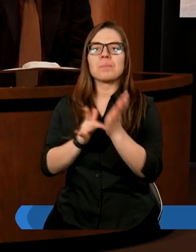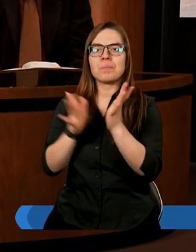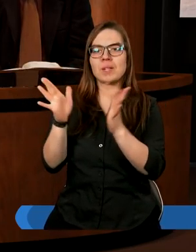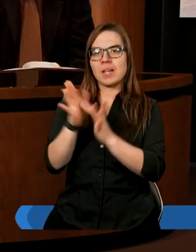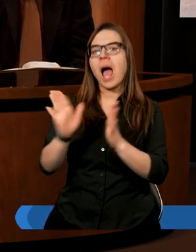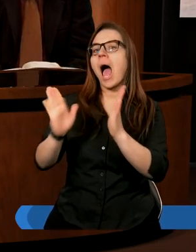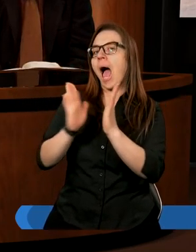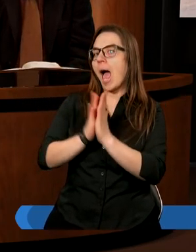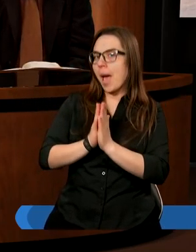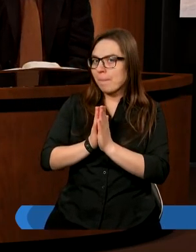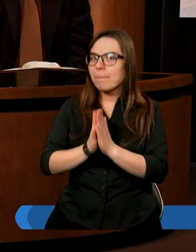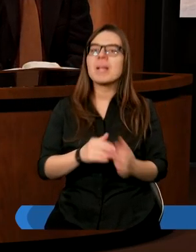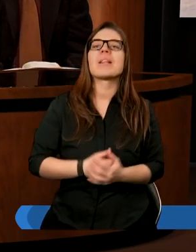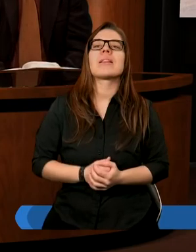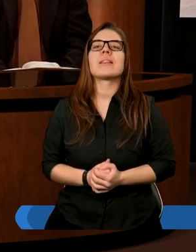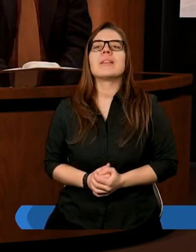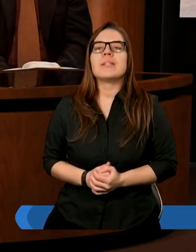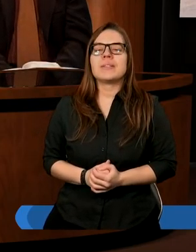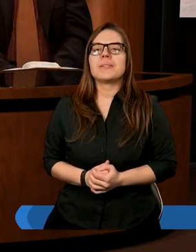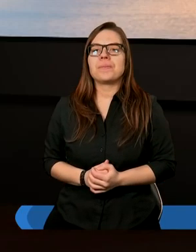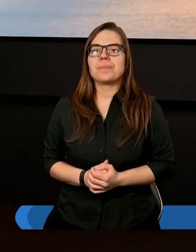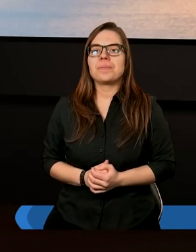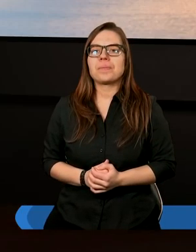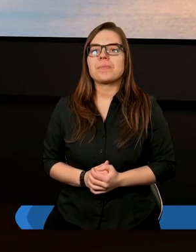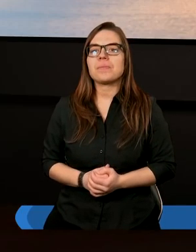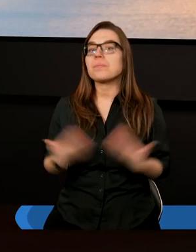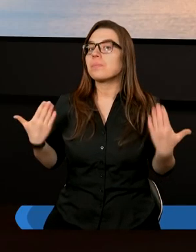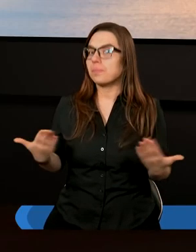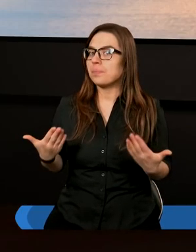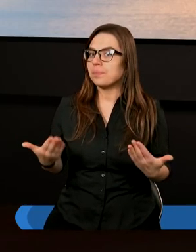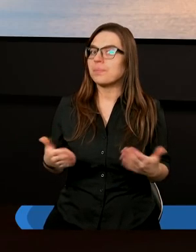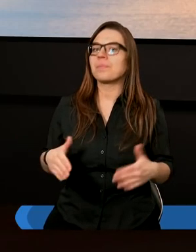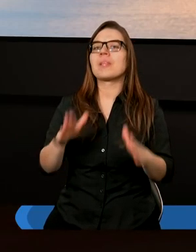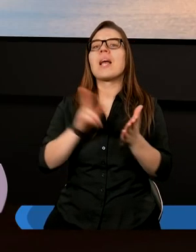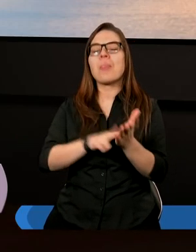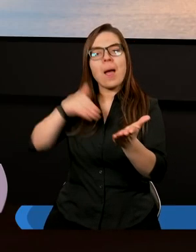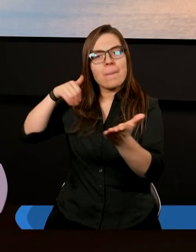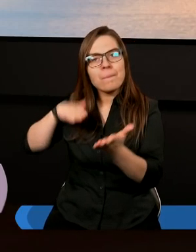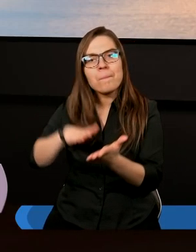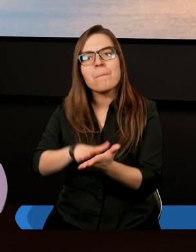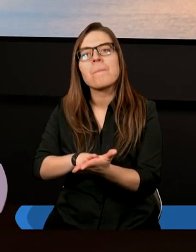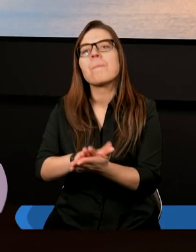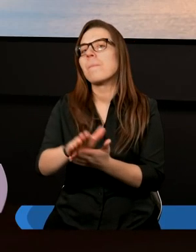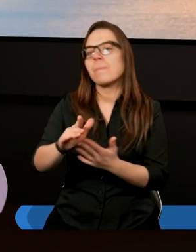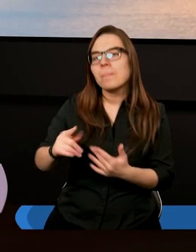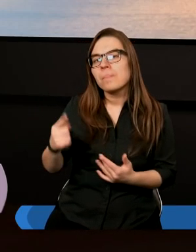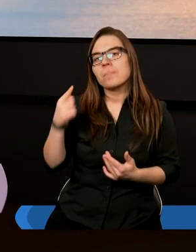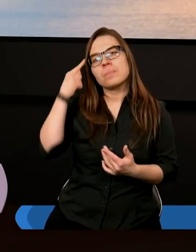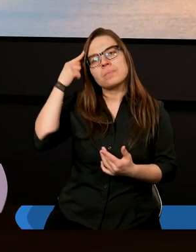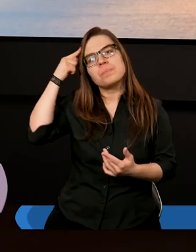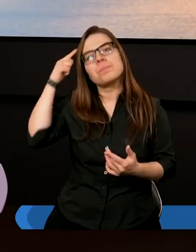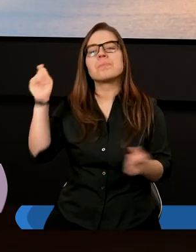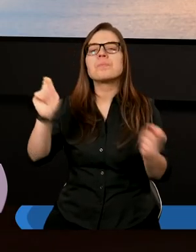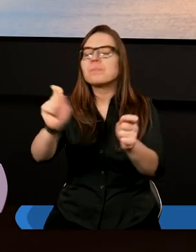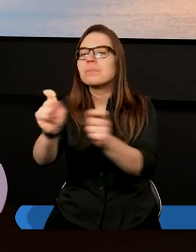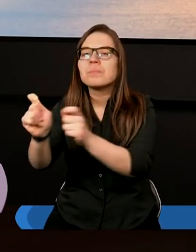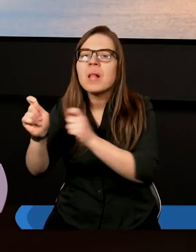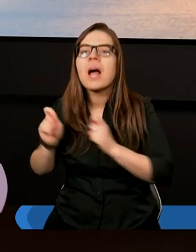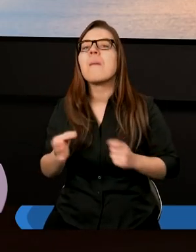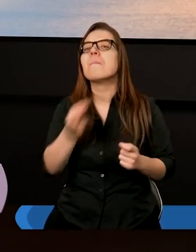Jezusa. Amen. Amen. Może na wstępie jeszcze raz zadamy